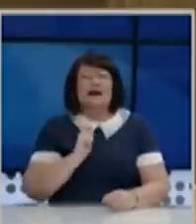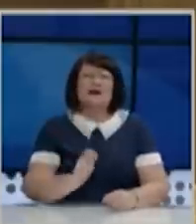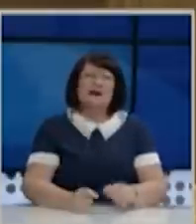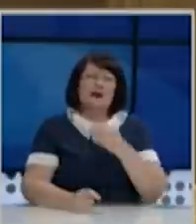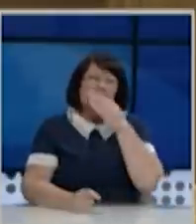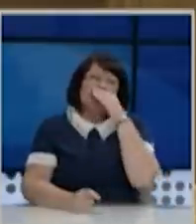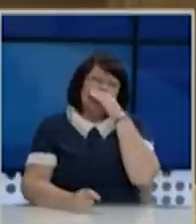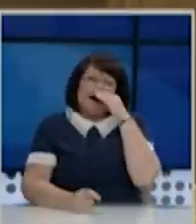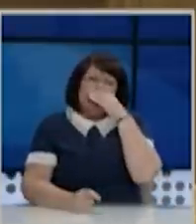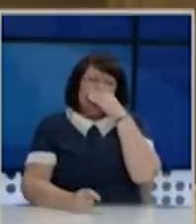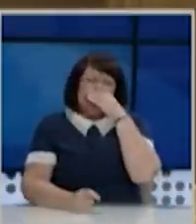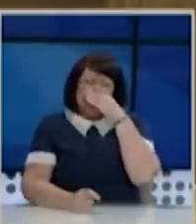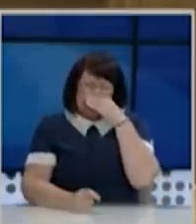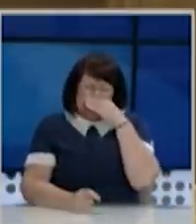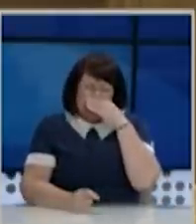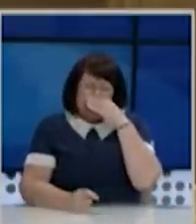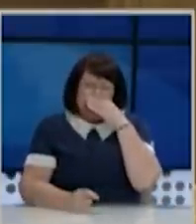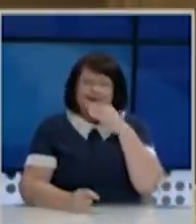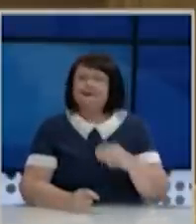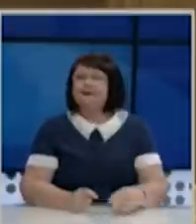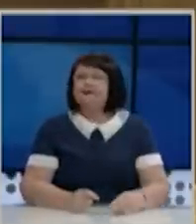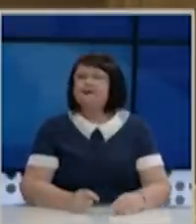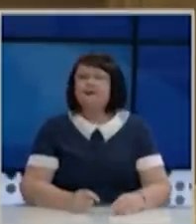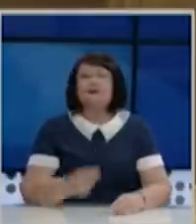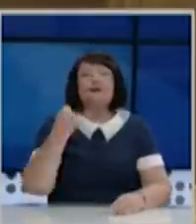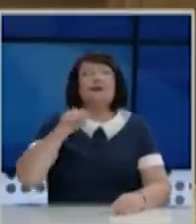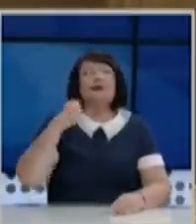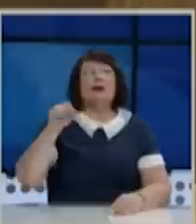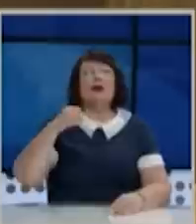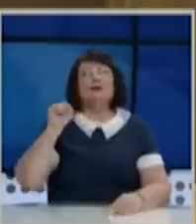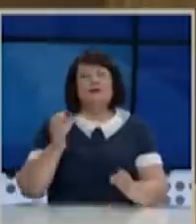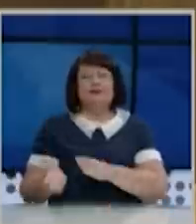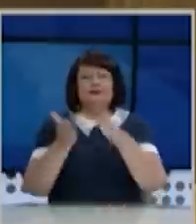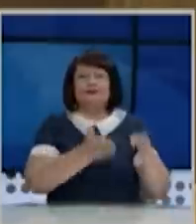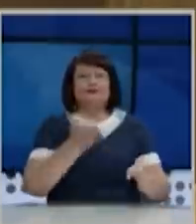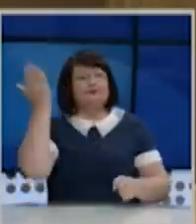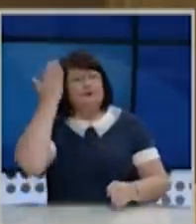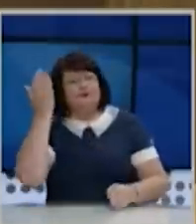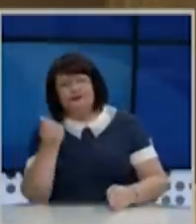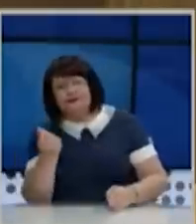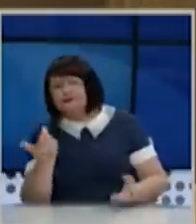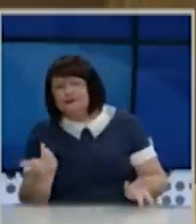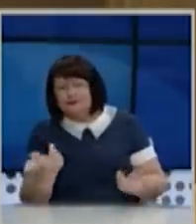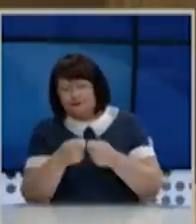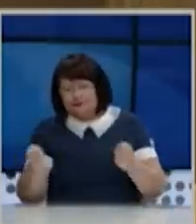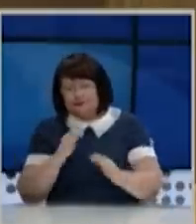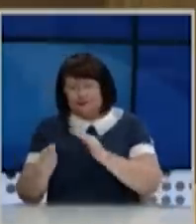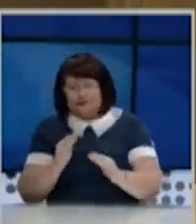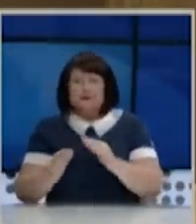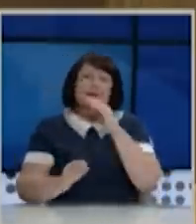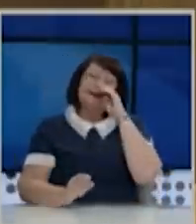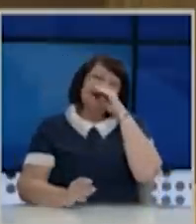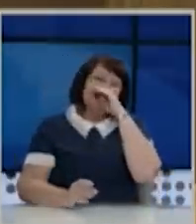για να πάρουμε σύγχρονα μέσα. Αρνείστε για όλα αυτά. Έτσι, από τη μία είναι το κόστος για τα μέτρα προστασίας και από την